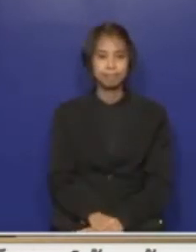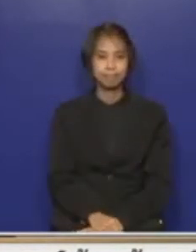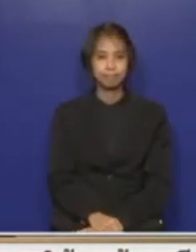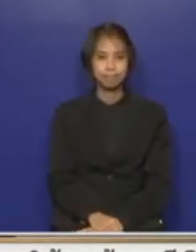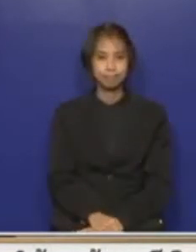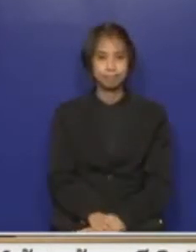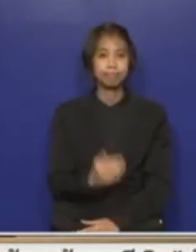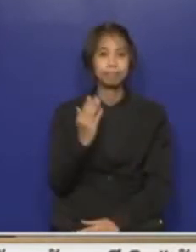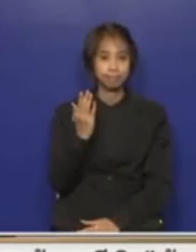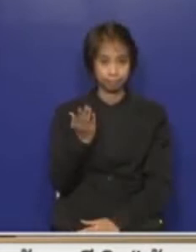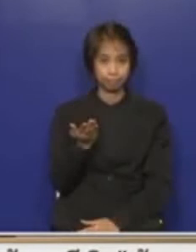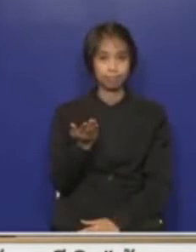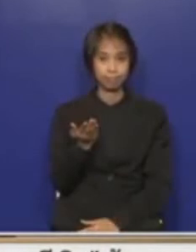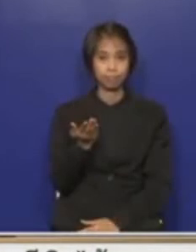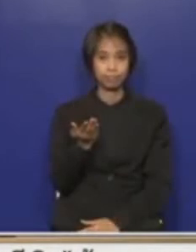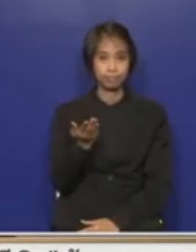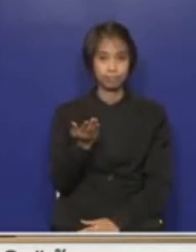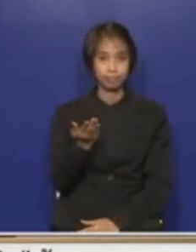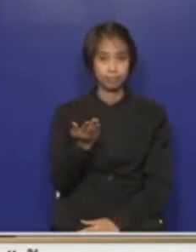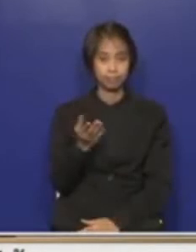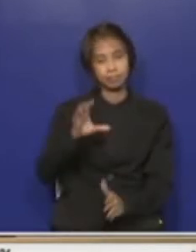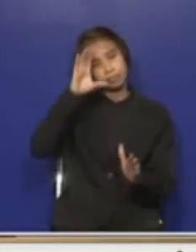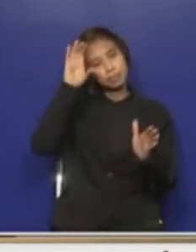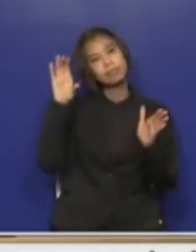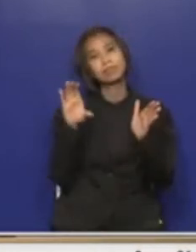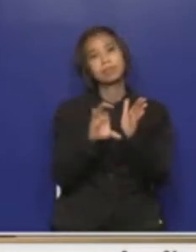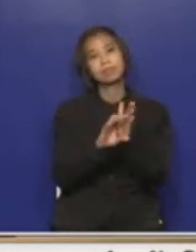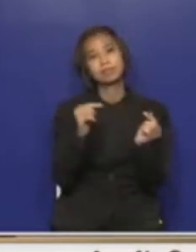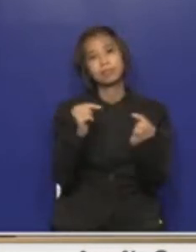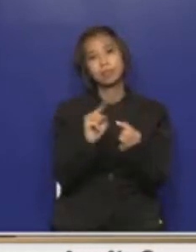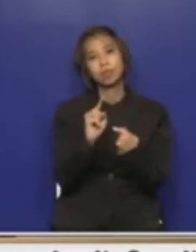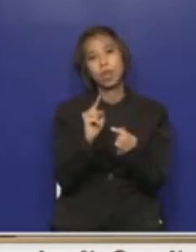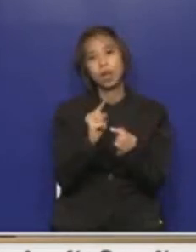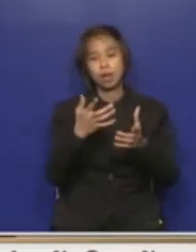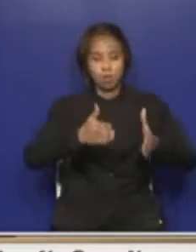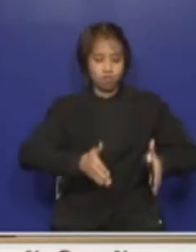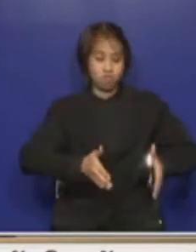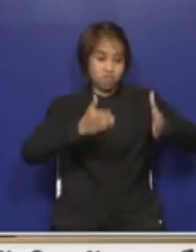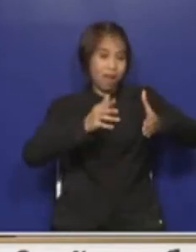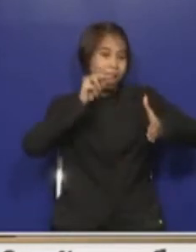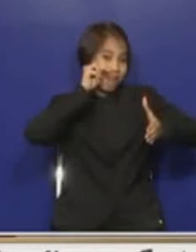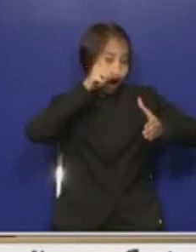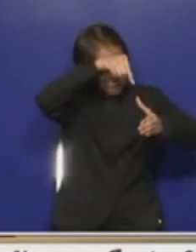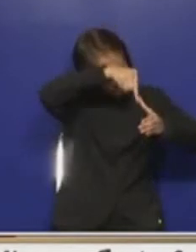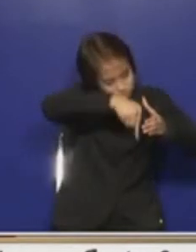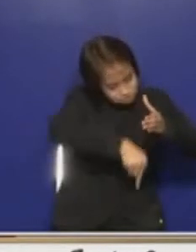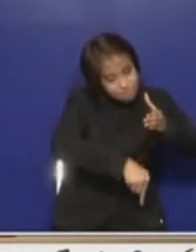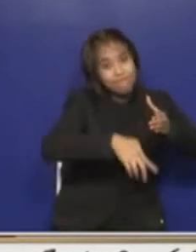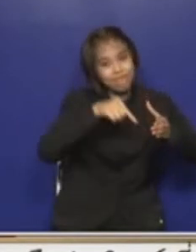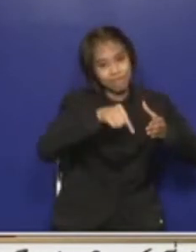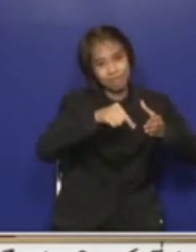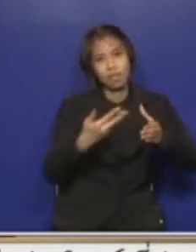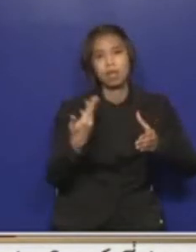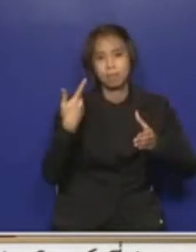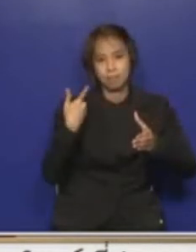ตามรูปภาพนะคะท่านประธานเป็นรูปของการขุดบ่อน้ำบาดาลของกรมทรัพยากรน้ำบาดาล นะคะที่ไปขุดเจ